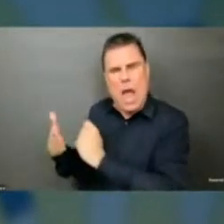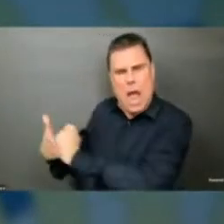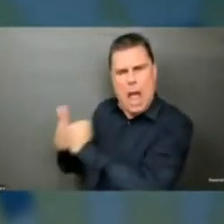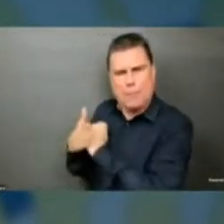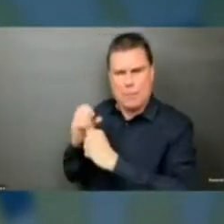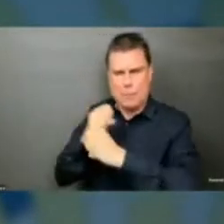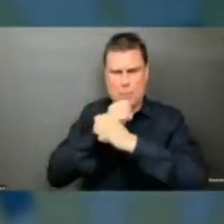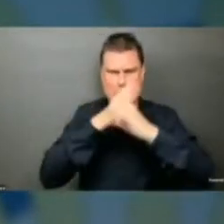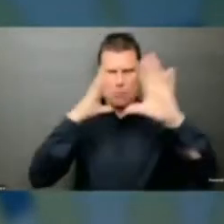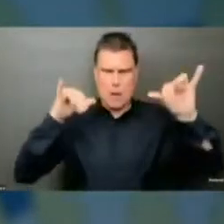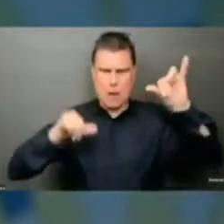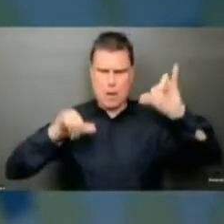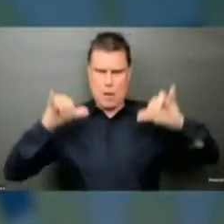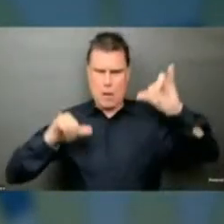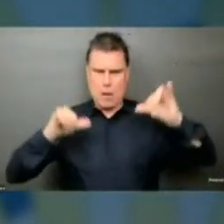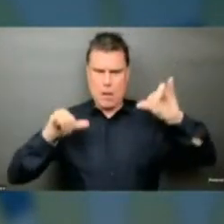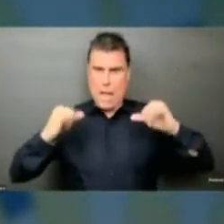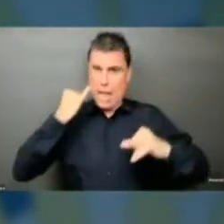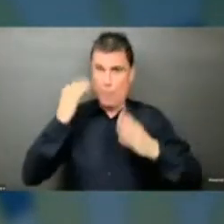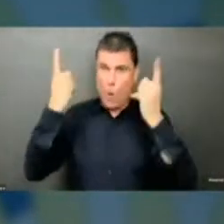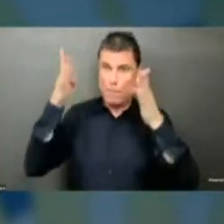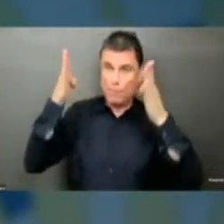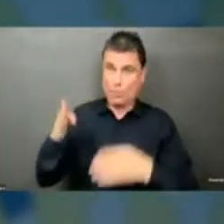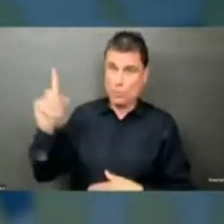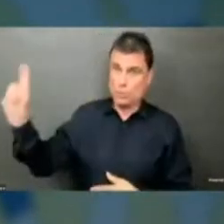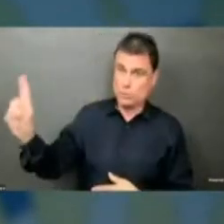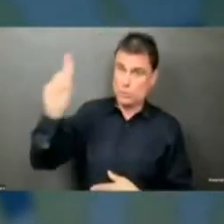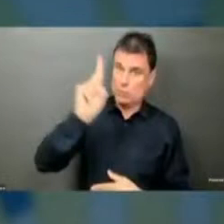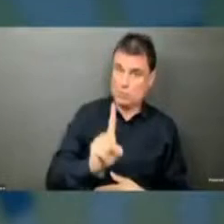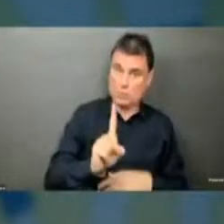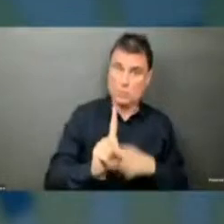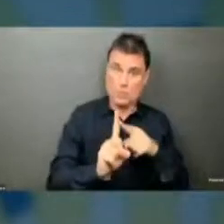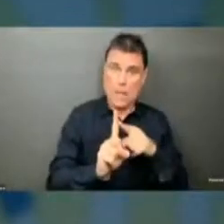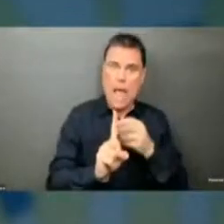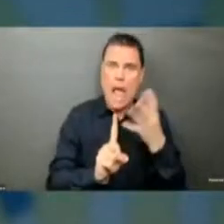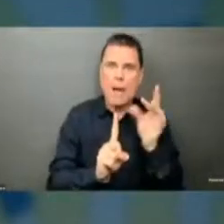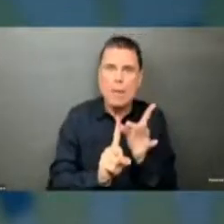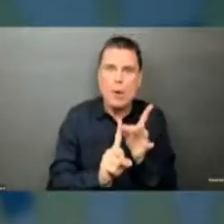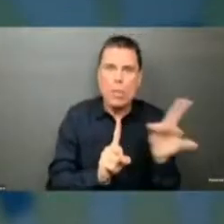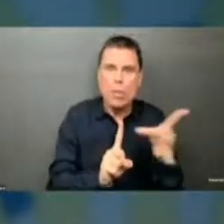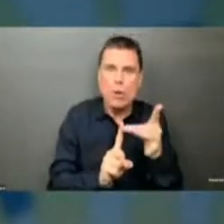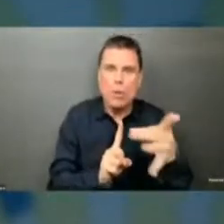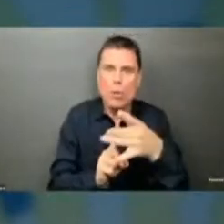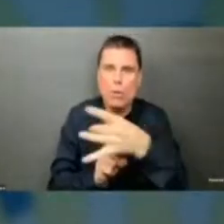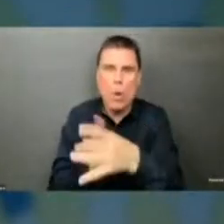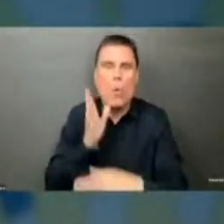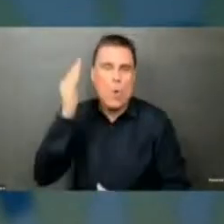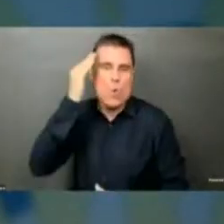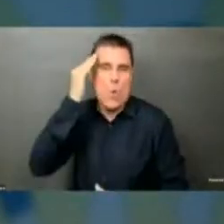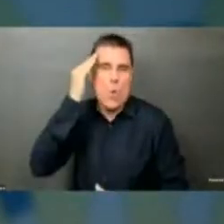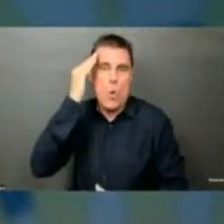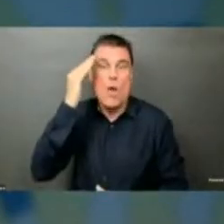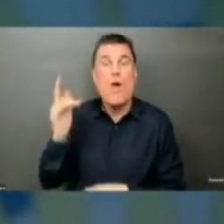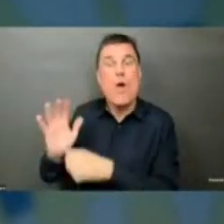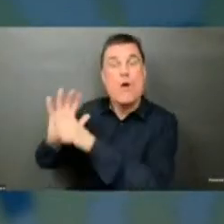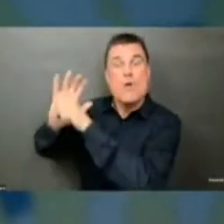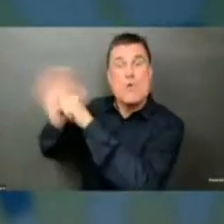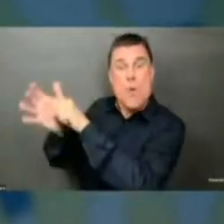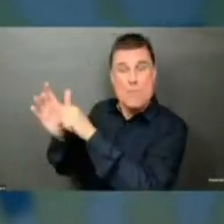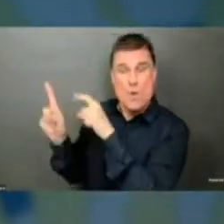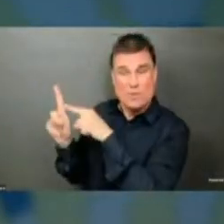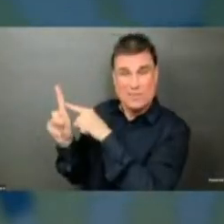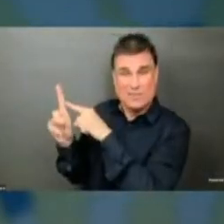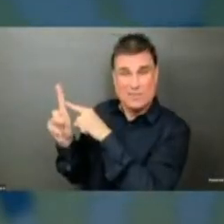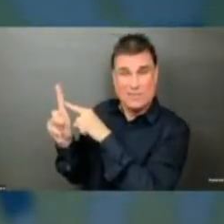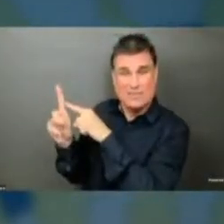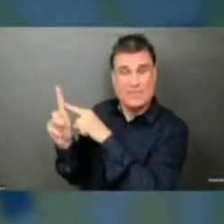case is transmitting to. But we do know from this virus that 从 that 1月 this 份 is 以 an 后又开始 average, 第 and the 1了。 majority of